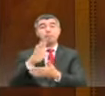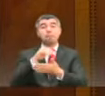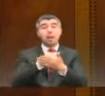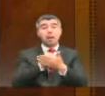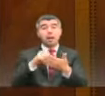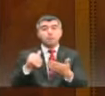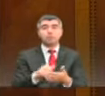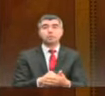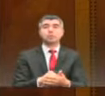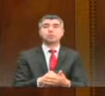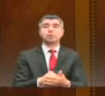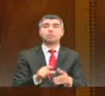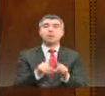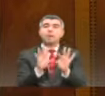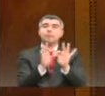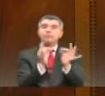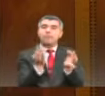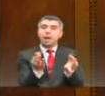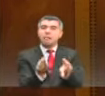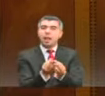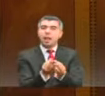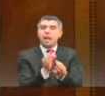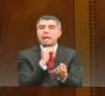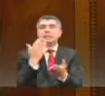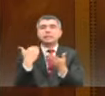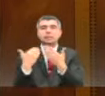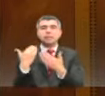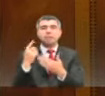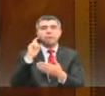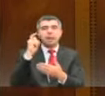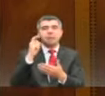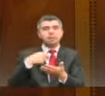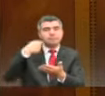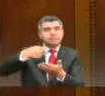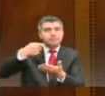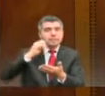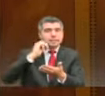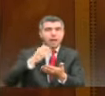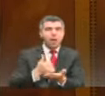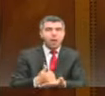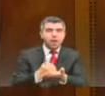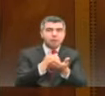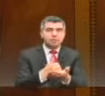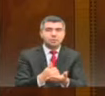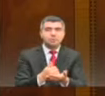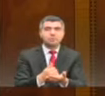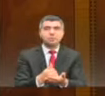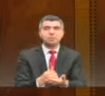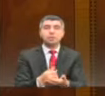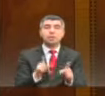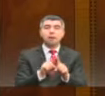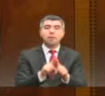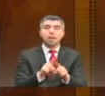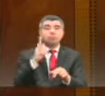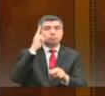أو الأسر اللي كانت كتستفد من برامج اجتماعية سابقة، خصهم اللي كانوا مرتاحين.